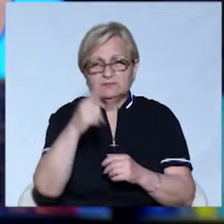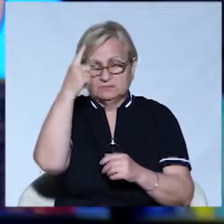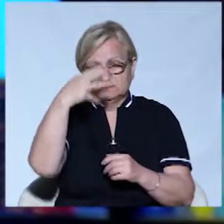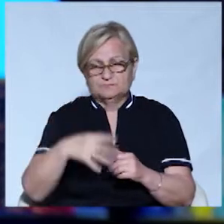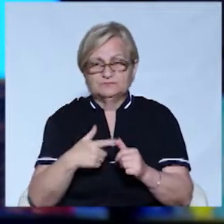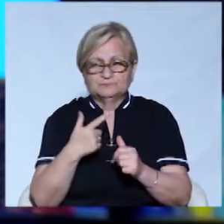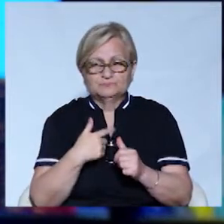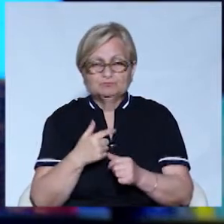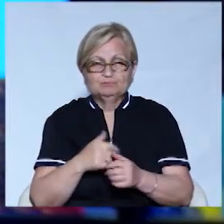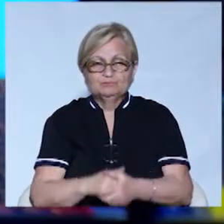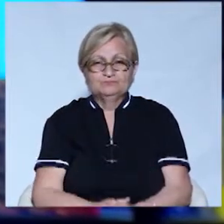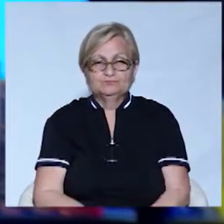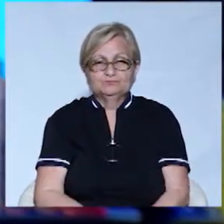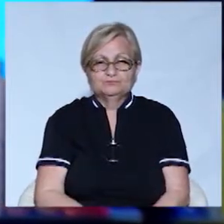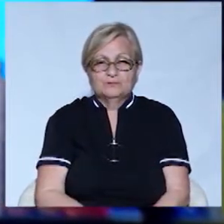სათანადო ბრუნვაში.